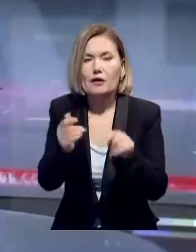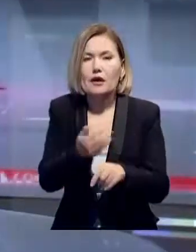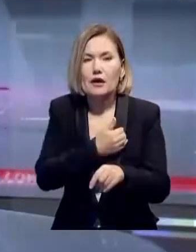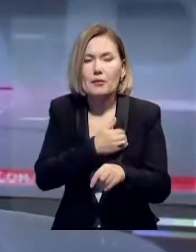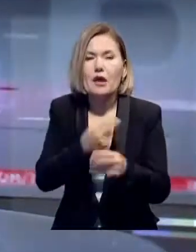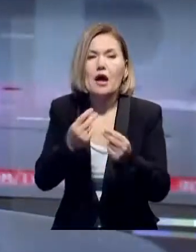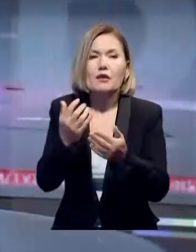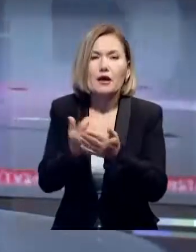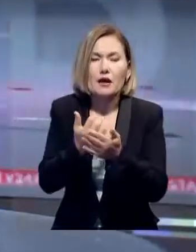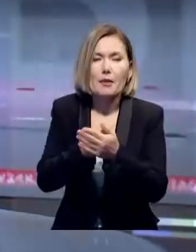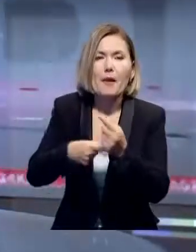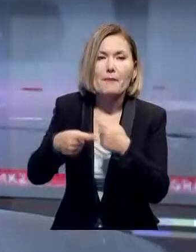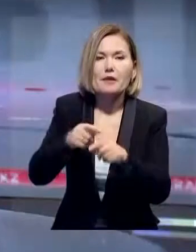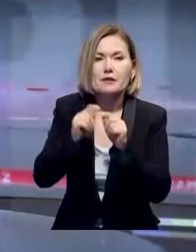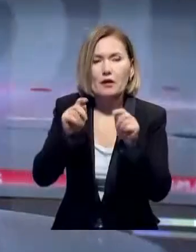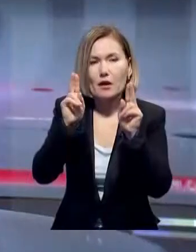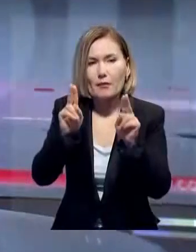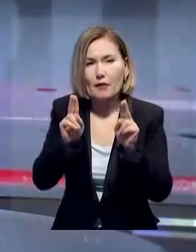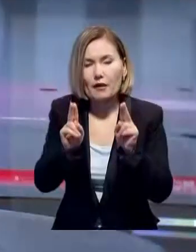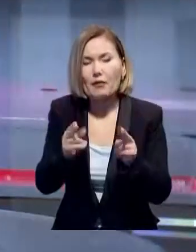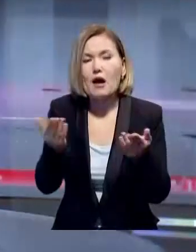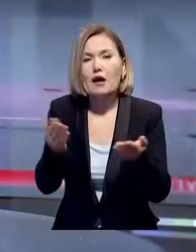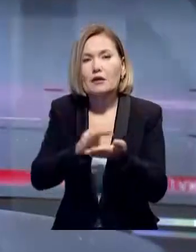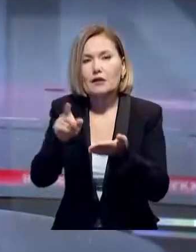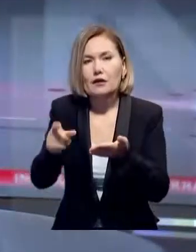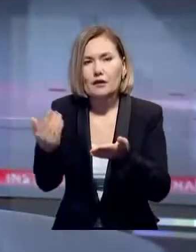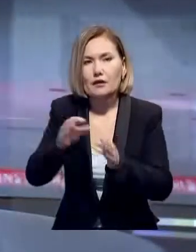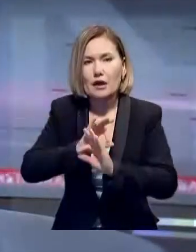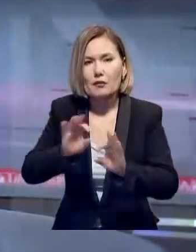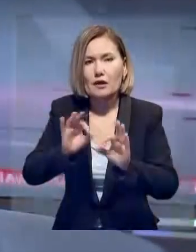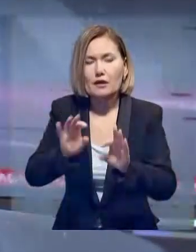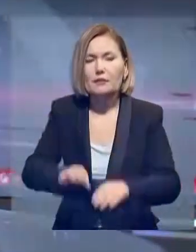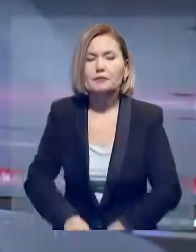Табысты бизнес құрудың құпияларын әріптесім Нұрсұлтан Мұхамеджан да біліп қайтты.